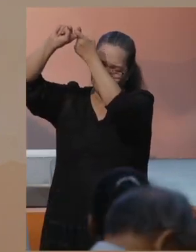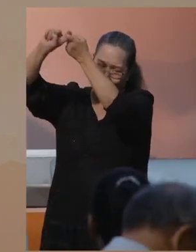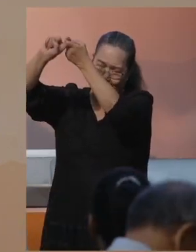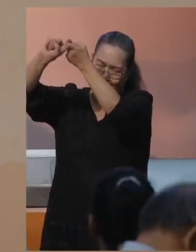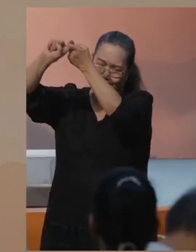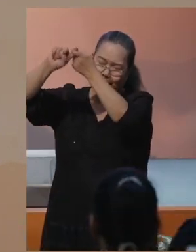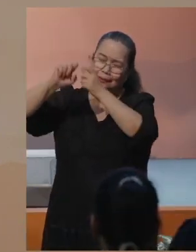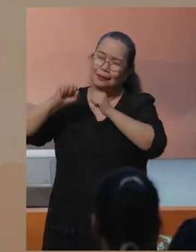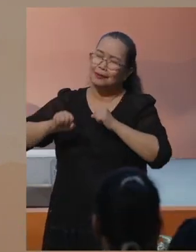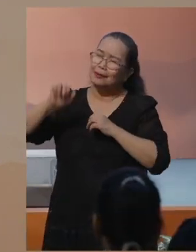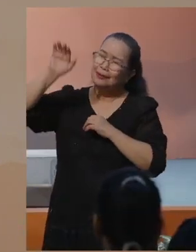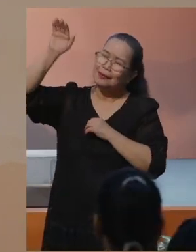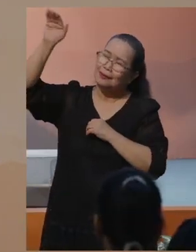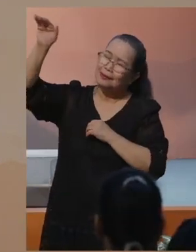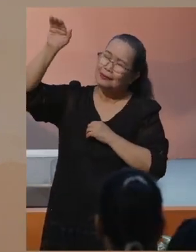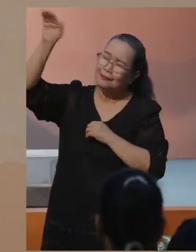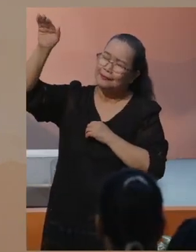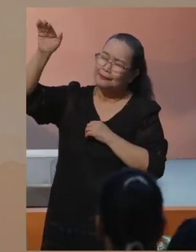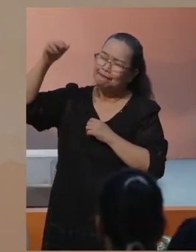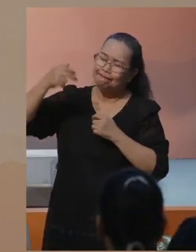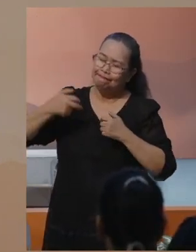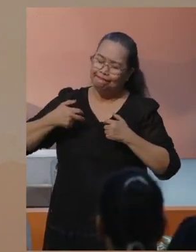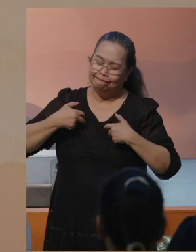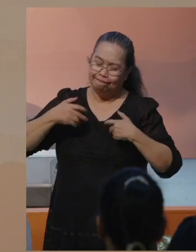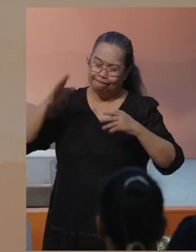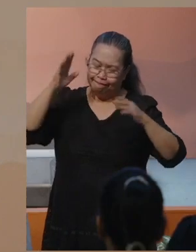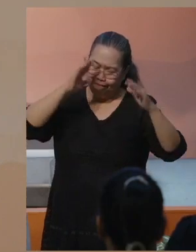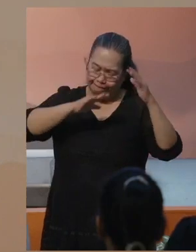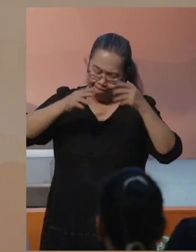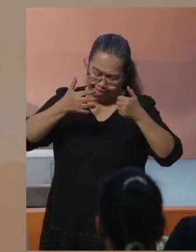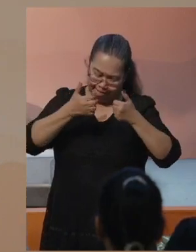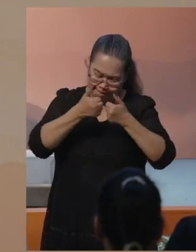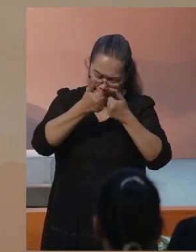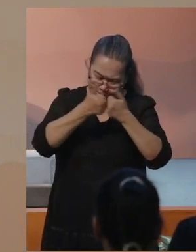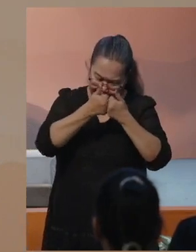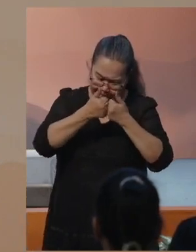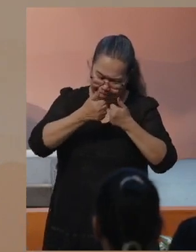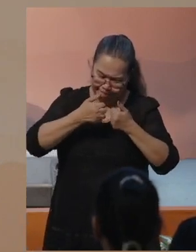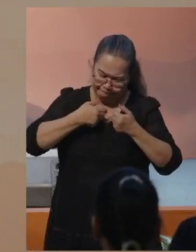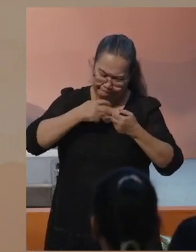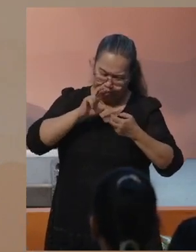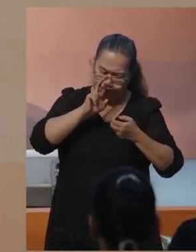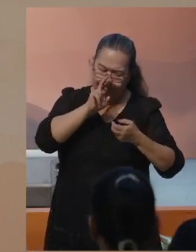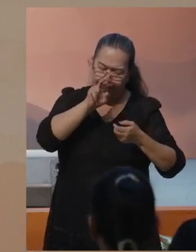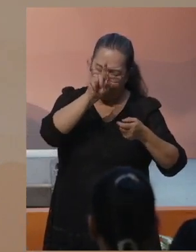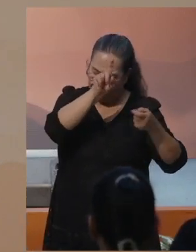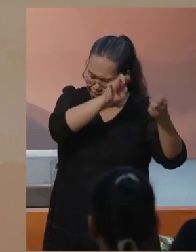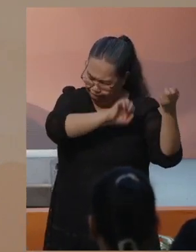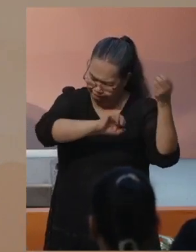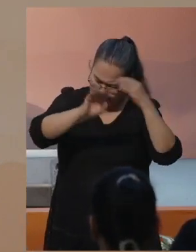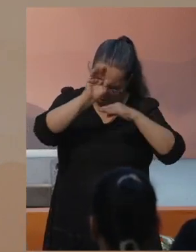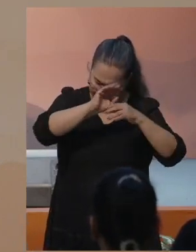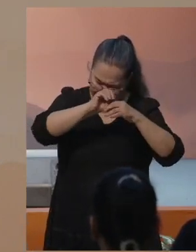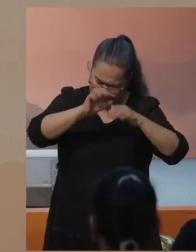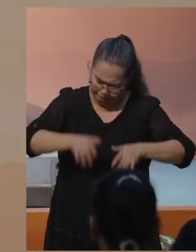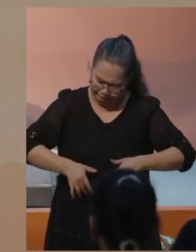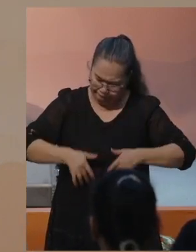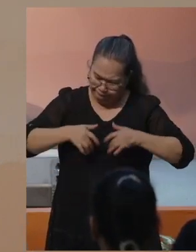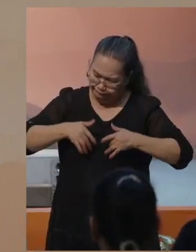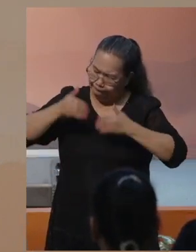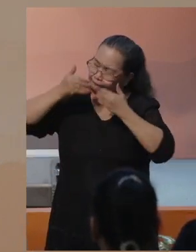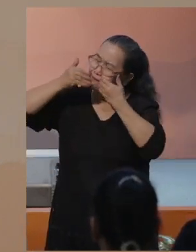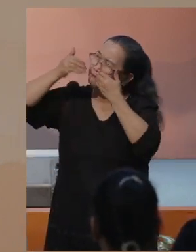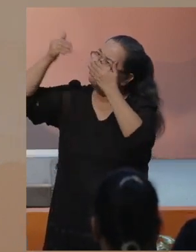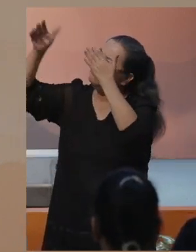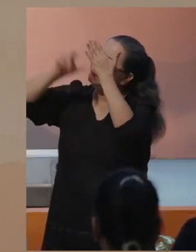naming tawagan sa aming pakikibaka sa mga hamon ng buhay. Salamat at ipinakita mo sa